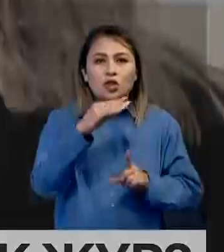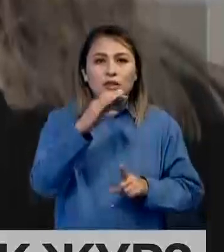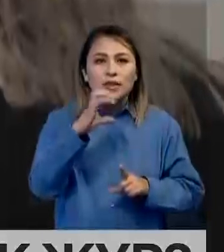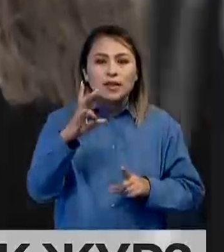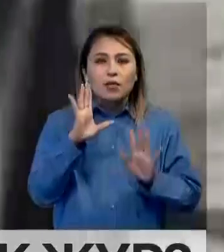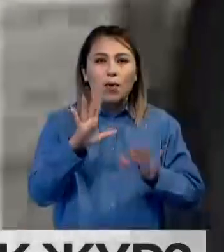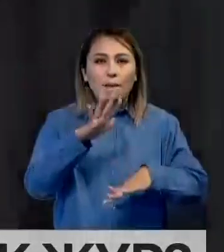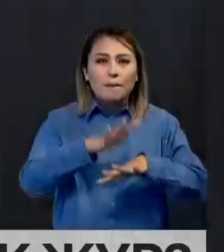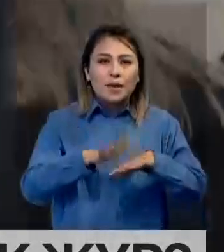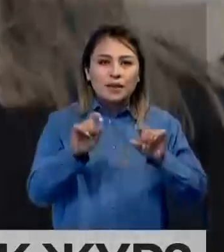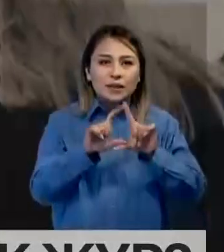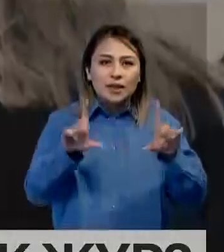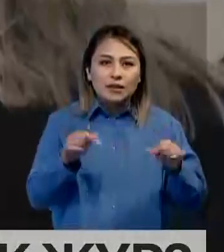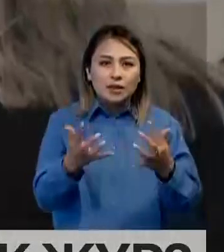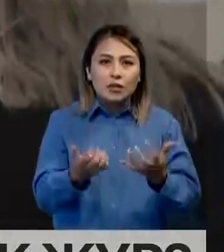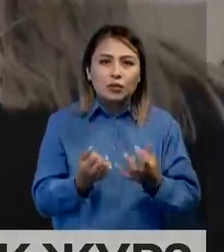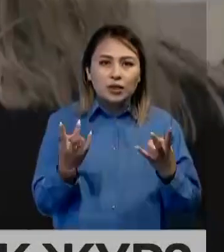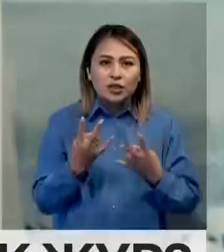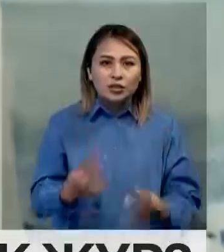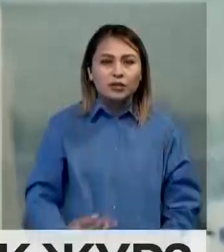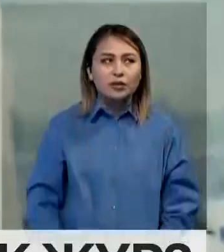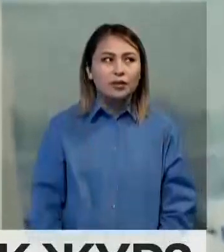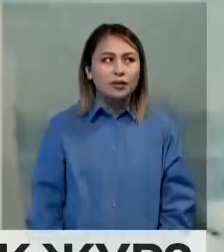оларға банк карточкасын алу үшін қажет.